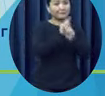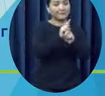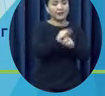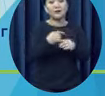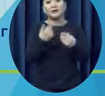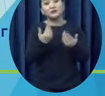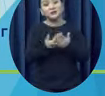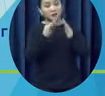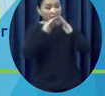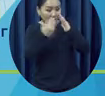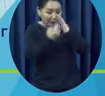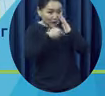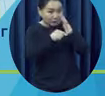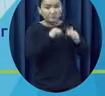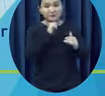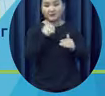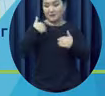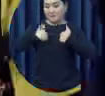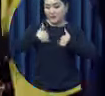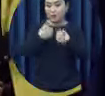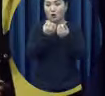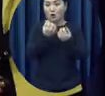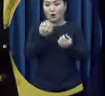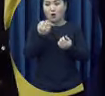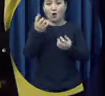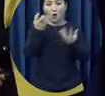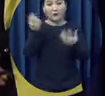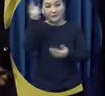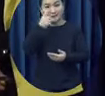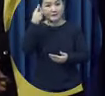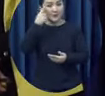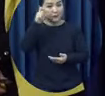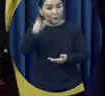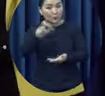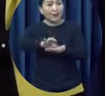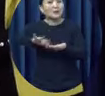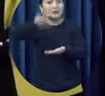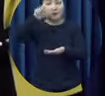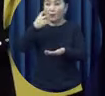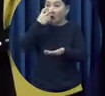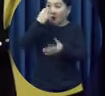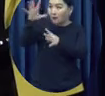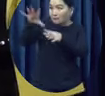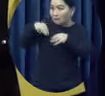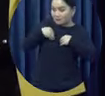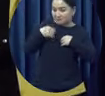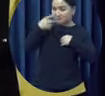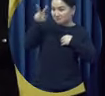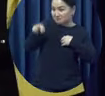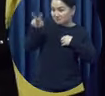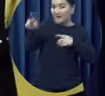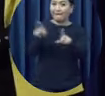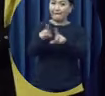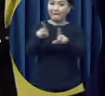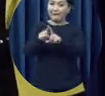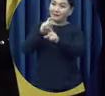эцэг гихгүүгээр багш эсвэл одоо олны танил хүн өөрөө одоо нөгөө үлгэр дуурайл авдаг хүннийхээ одоо бие авч яваа байдал